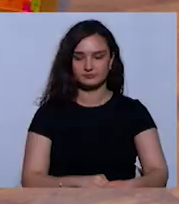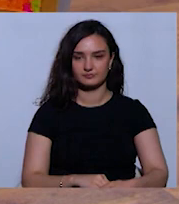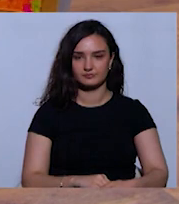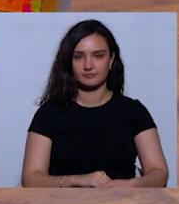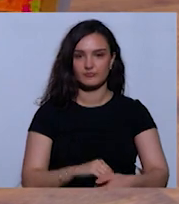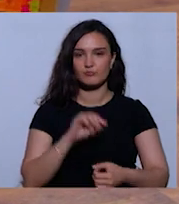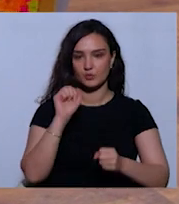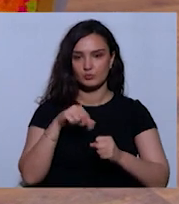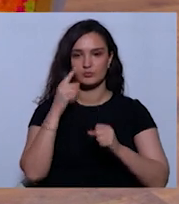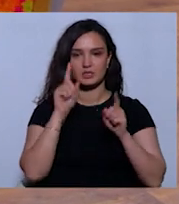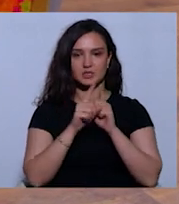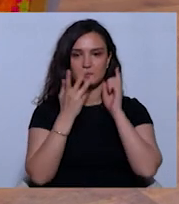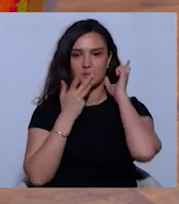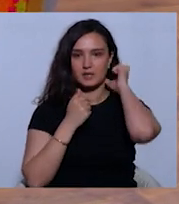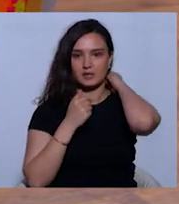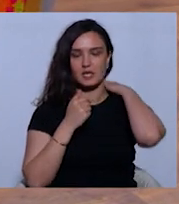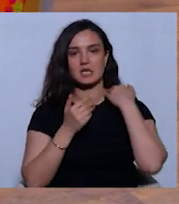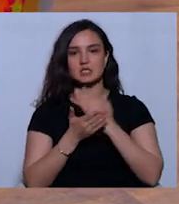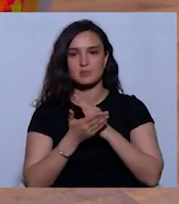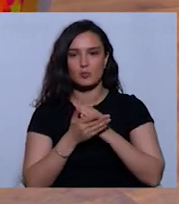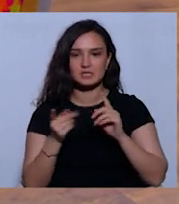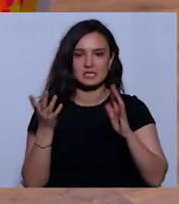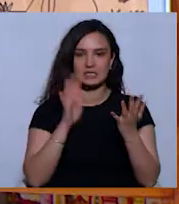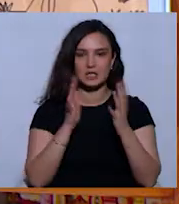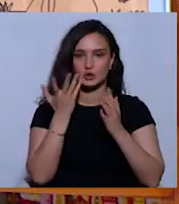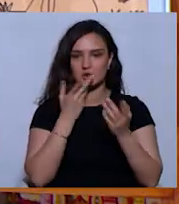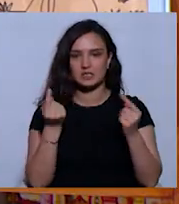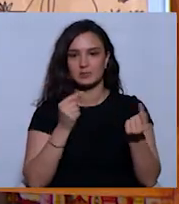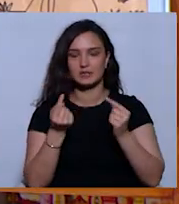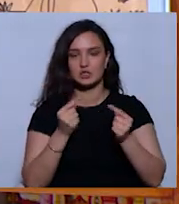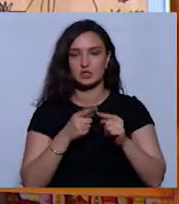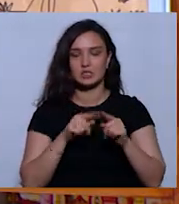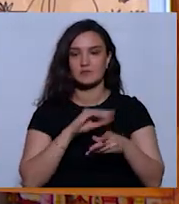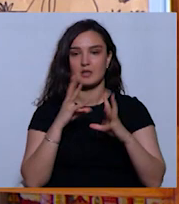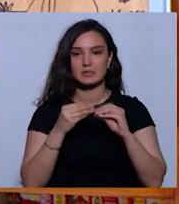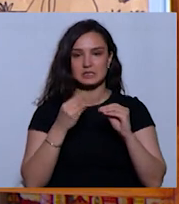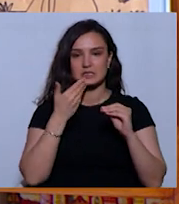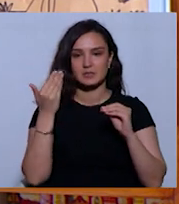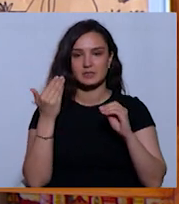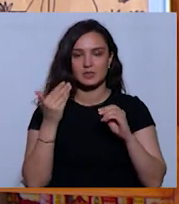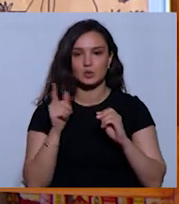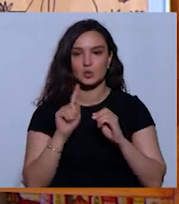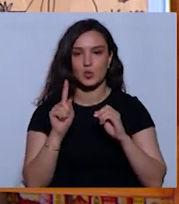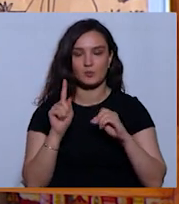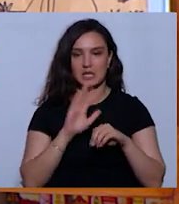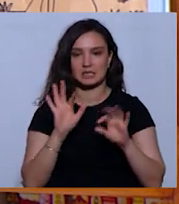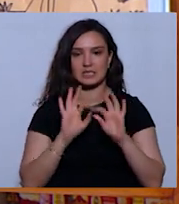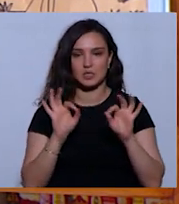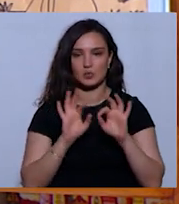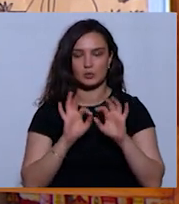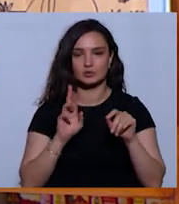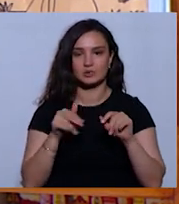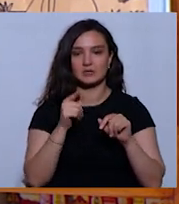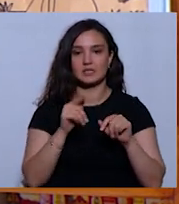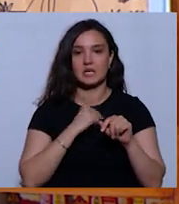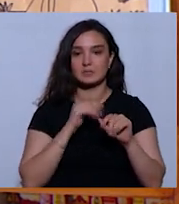მეგონა რომ შეიძლება ეგეთი ფერი არსებობდეს, ან ესე გადადიოდეს ერთმანეთში. ეხლა ესე ზეპირად რო არ გელაპარაკოთ და თქვენ